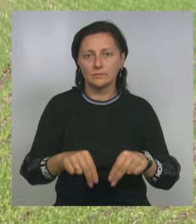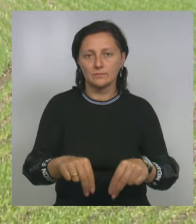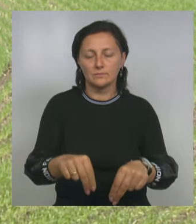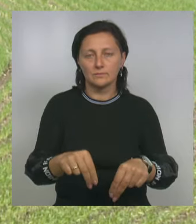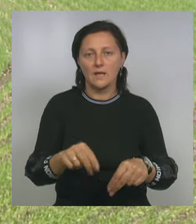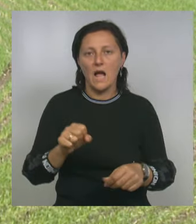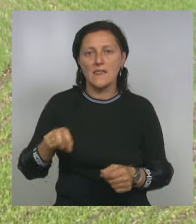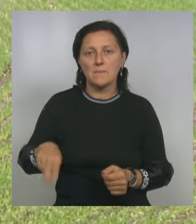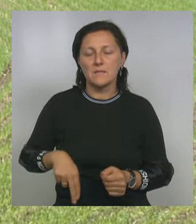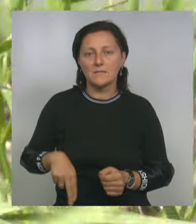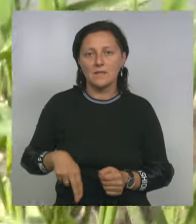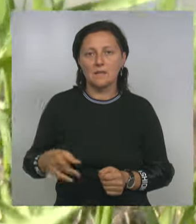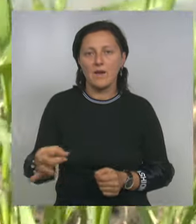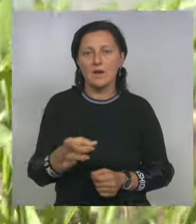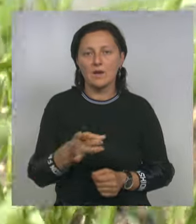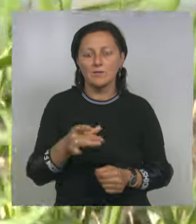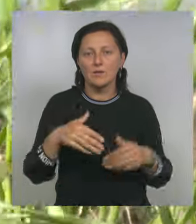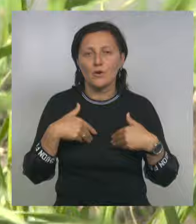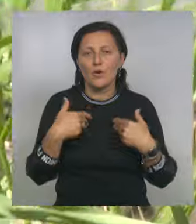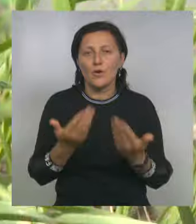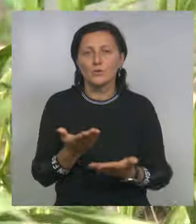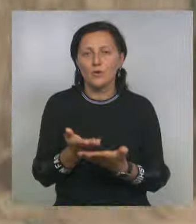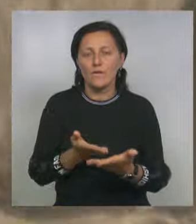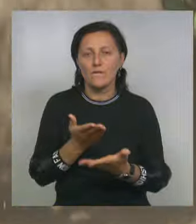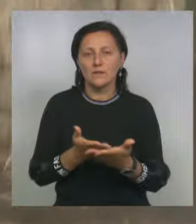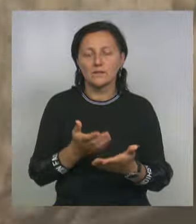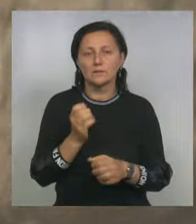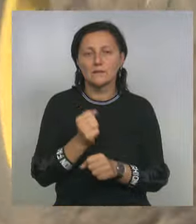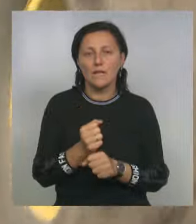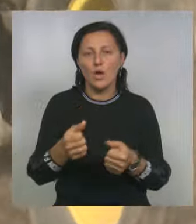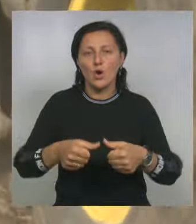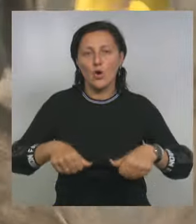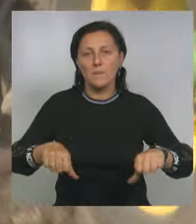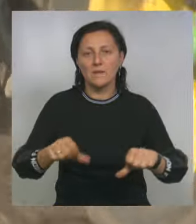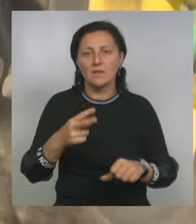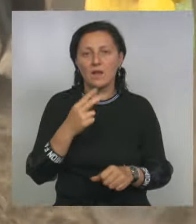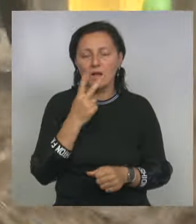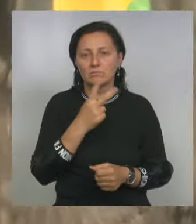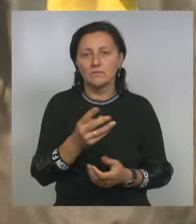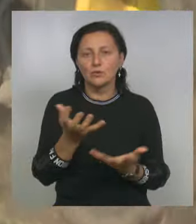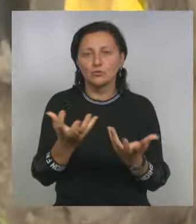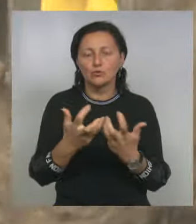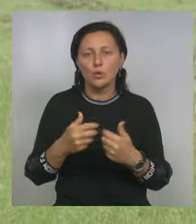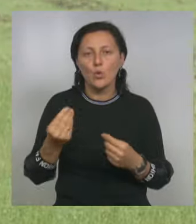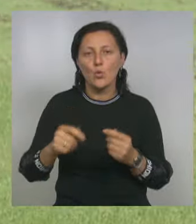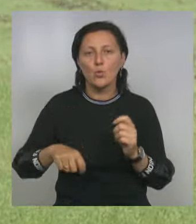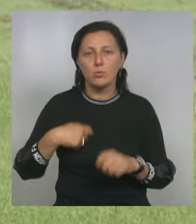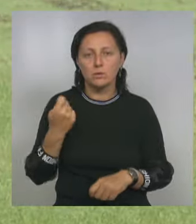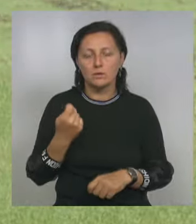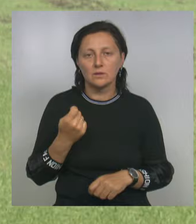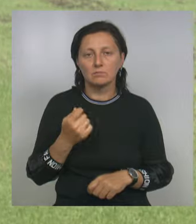документу, администрация муниципалитетов рекомендована создать комиссии по детальной оценке убытков и внести коррективы в